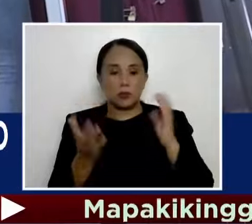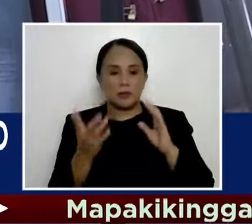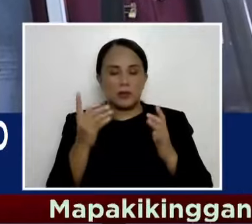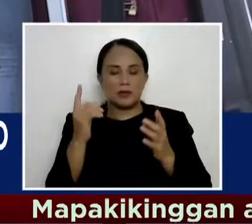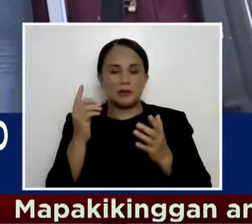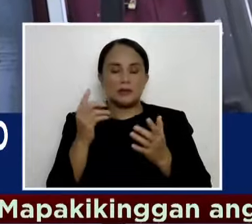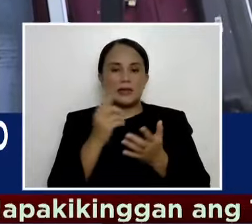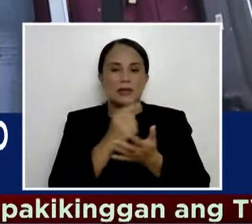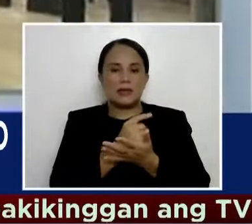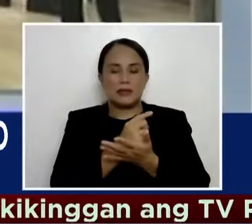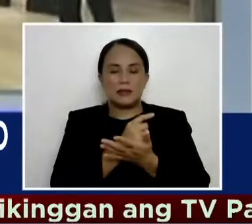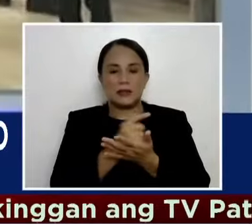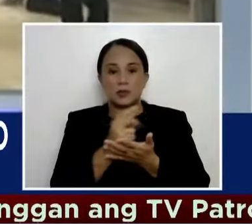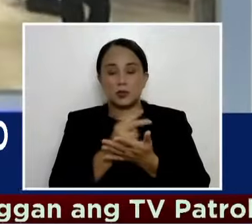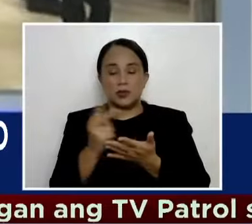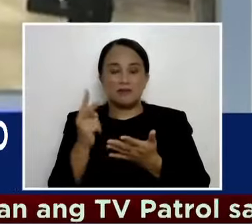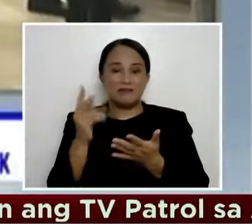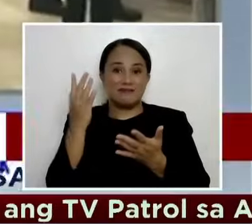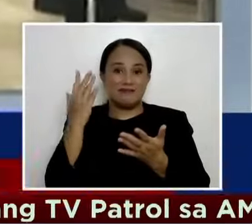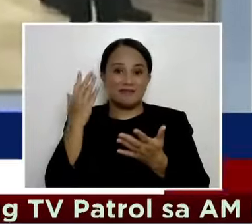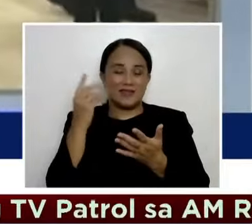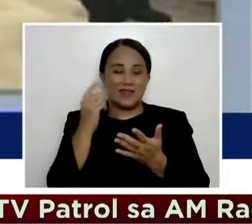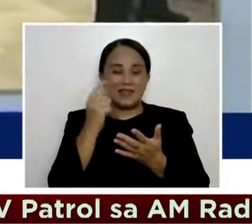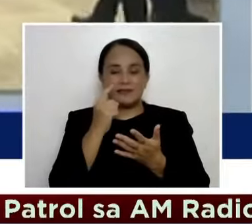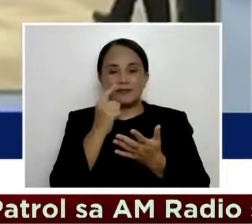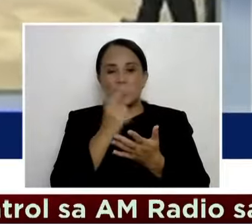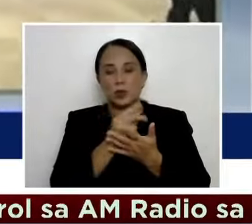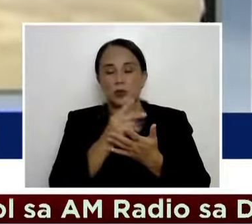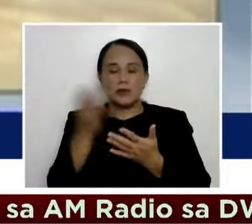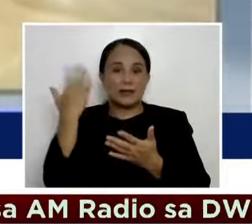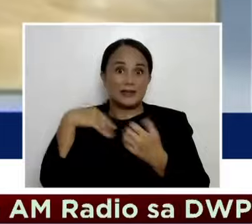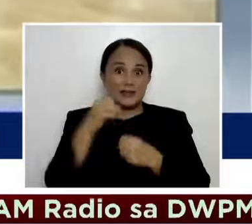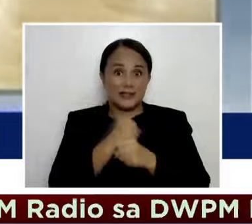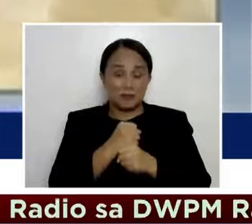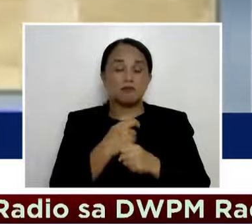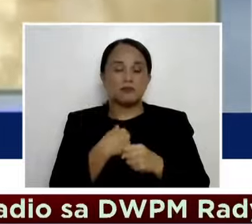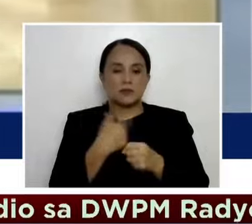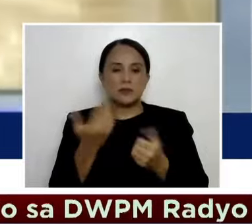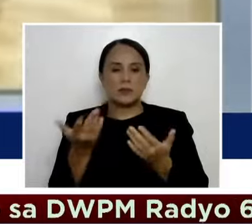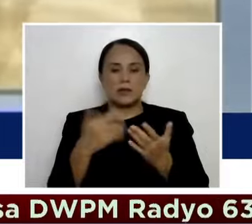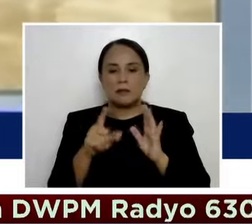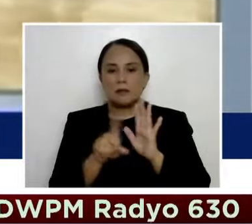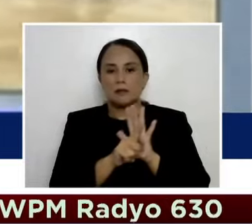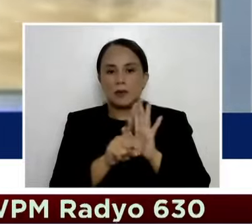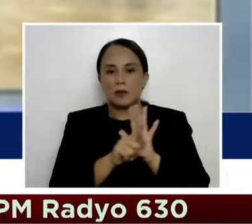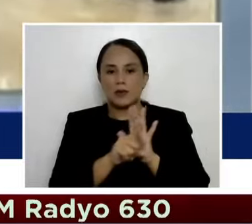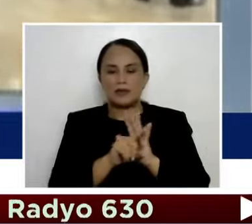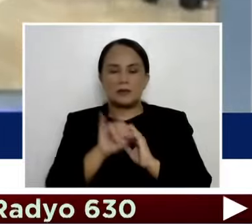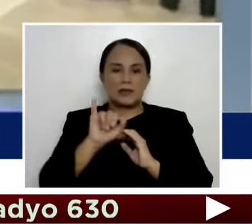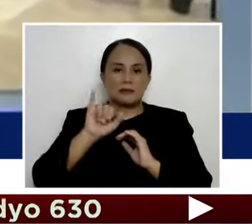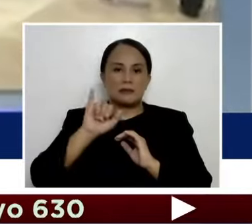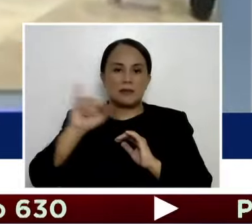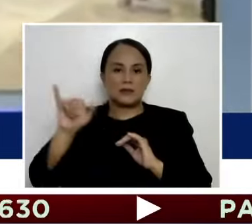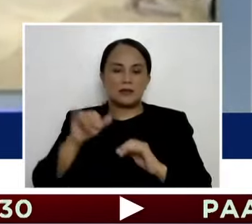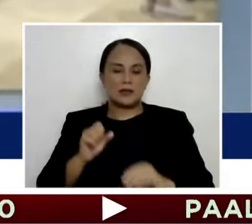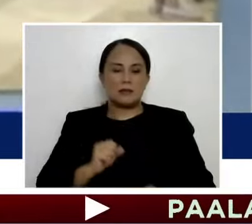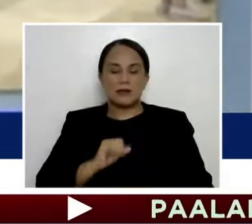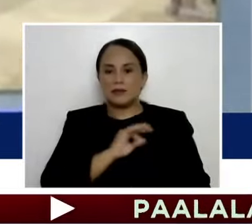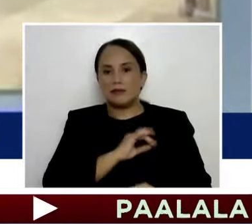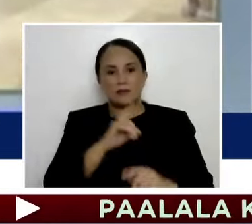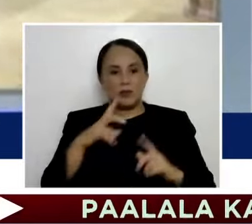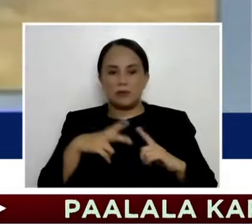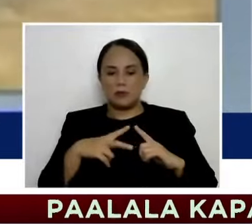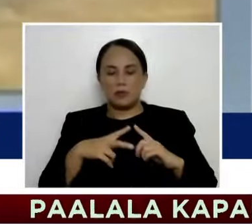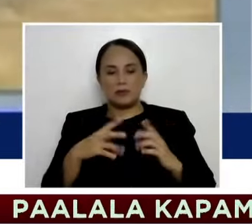noong 2023. Ang mga key officials po ng ating paliparan ay pinagbawalan na po mag-leave. We cannot go on vacation during this